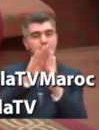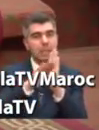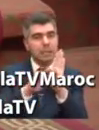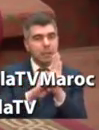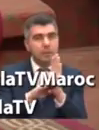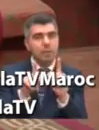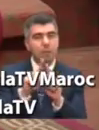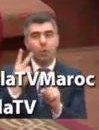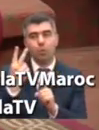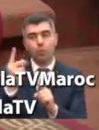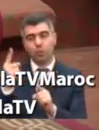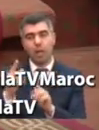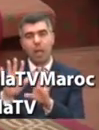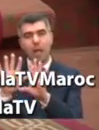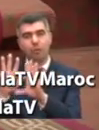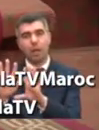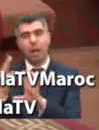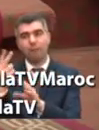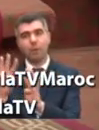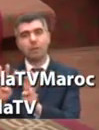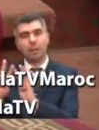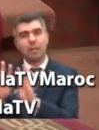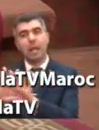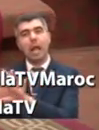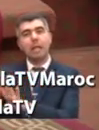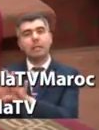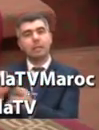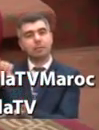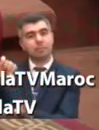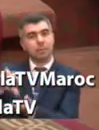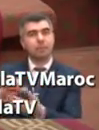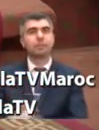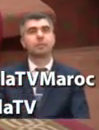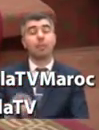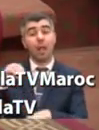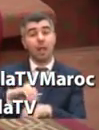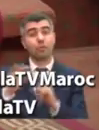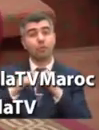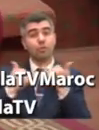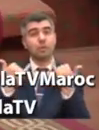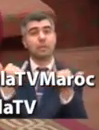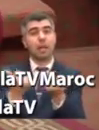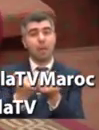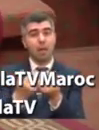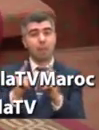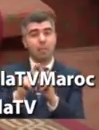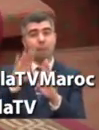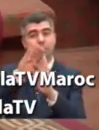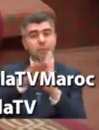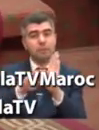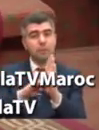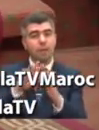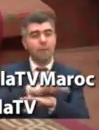في 2 أكتوبر 2018 في أكادير، كذلك تم اجتماعات عقد اجتماعات ديال جميع اللجان الجهوية على